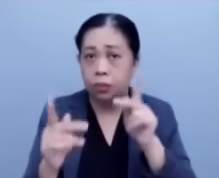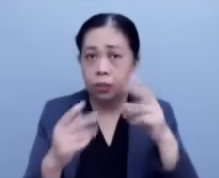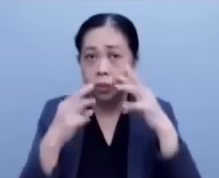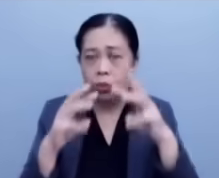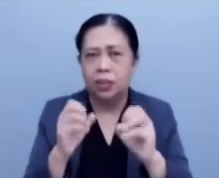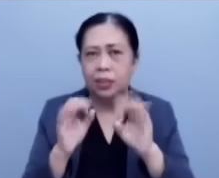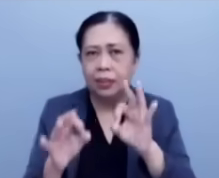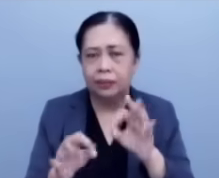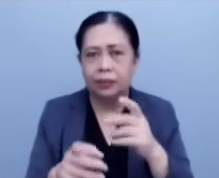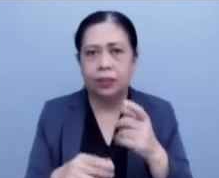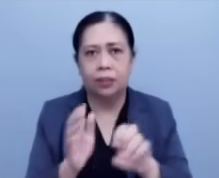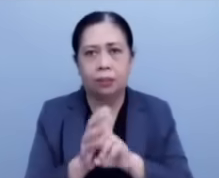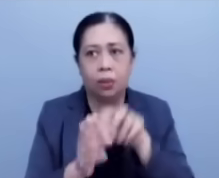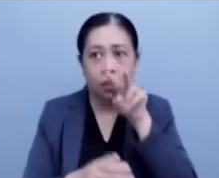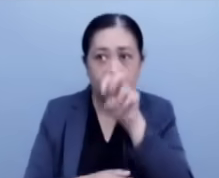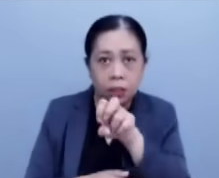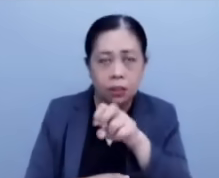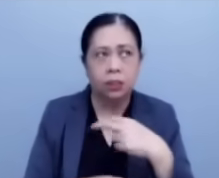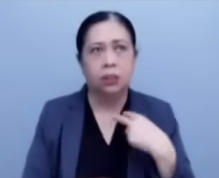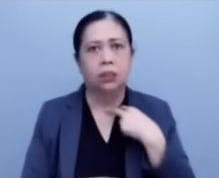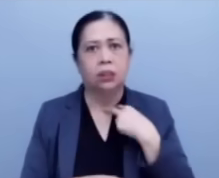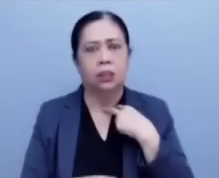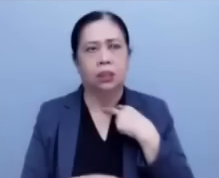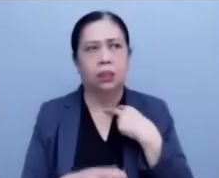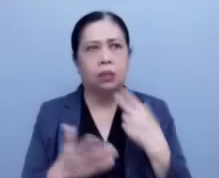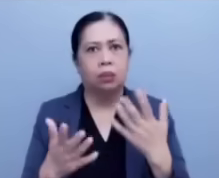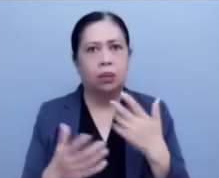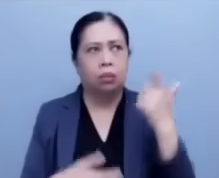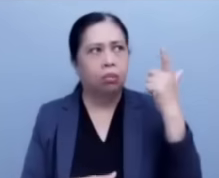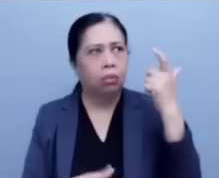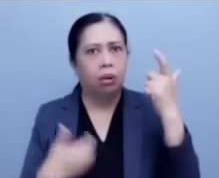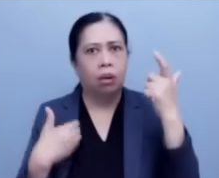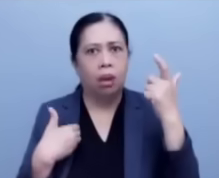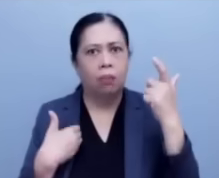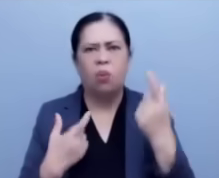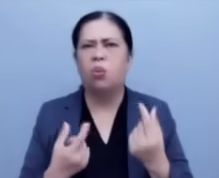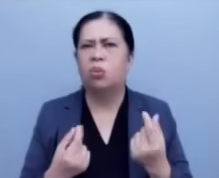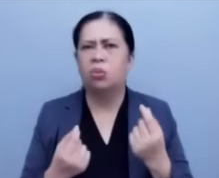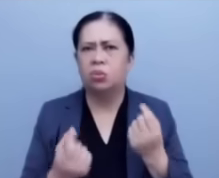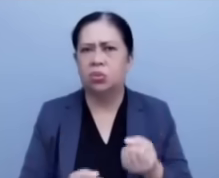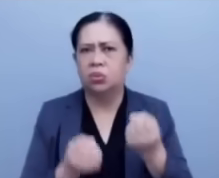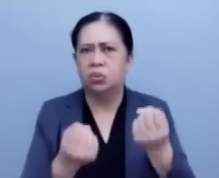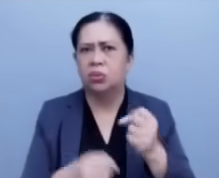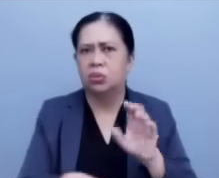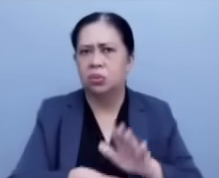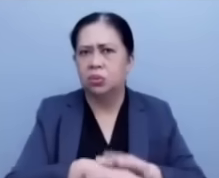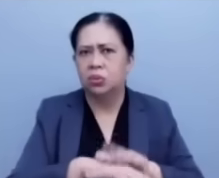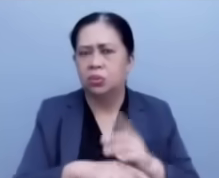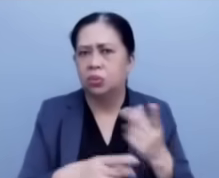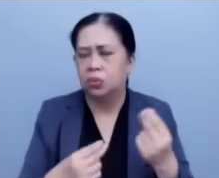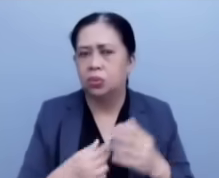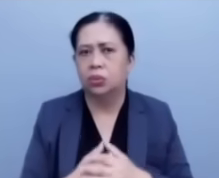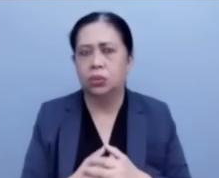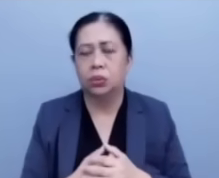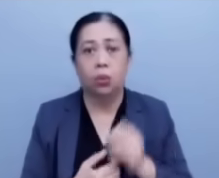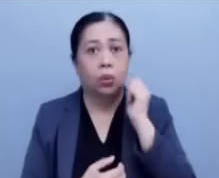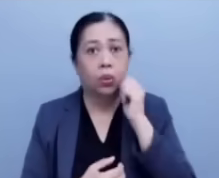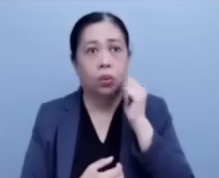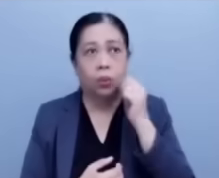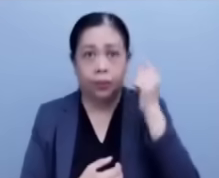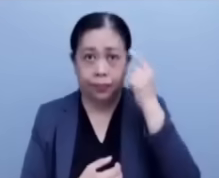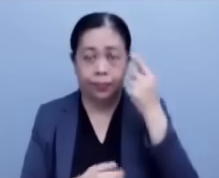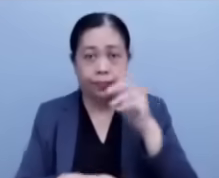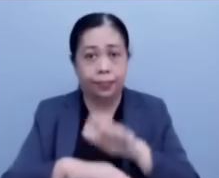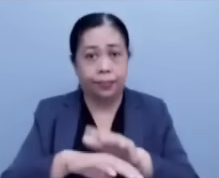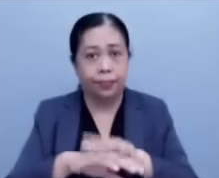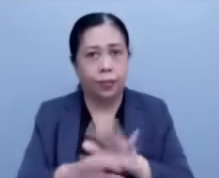o makakita ng ganitong sitwasyon kung saan armado yung mga suspect, ano po yung kailangan gawin? Ang lagi po nating paalala dyan ay